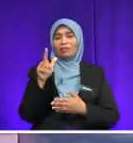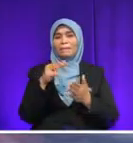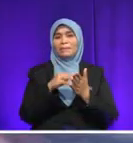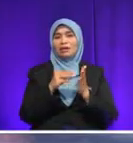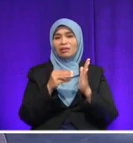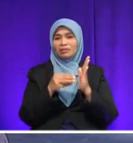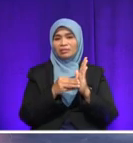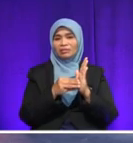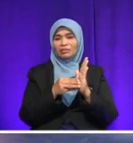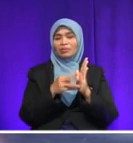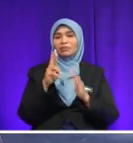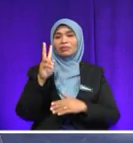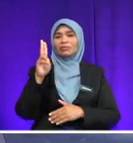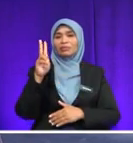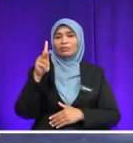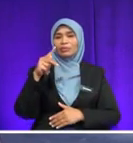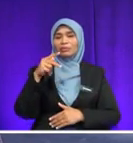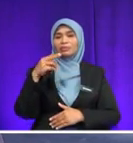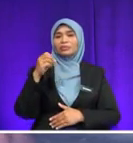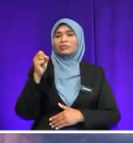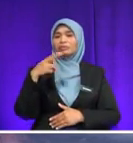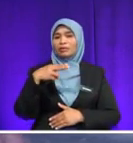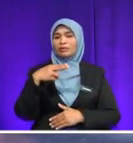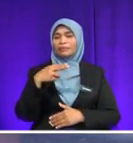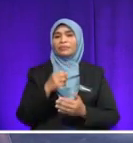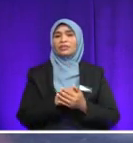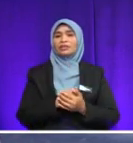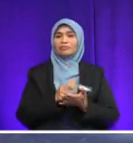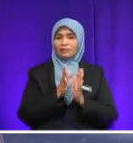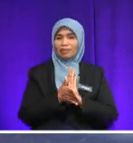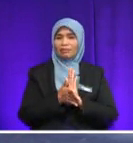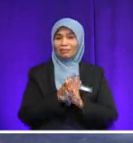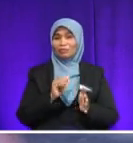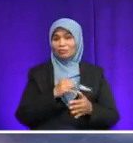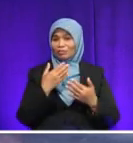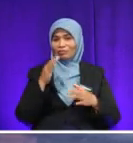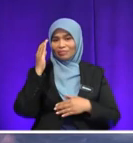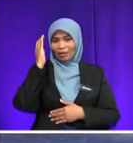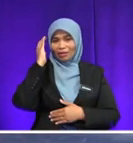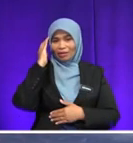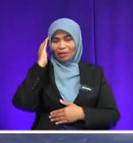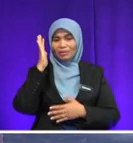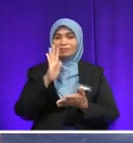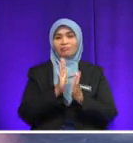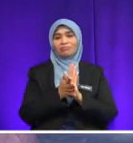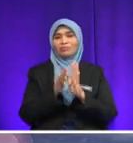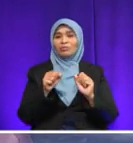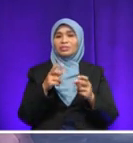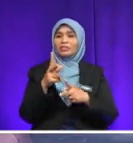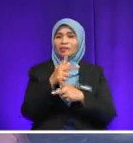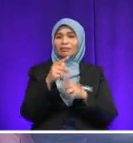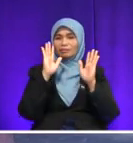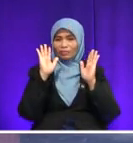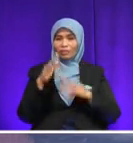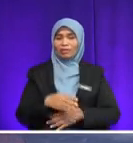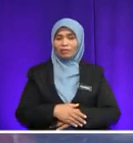dan murid-murid juga dapat jawab dengan sebaiknya jadi saya pun tahu dan alhamdulillah jaga salat selepas ini jadi kita